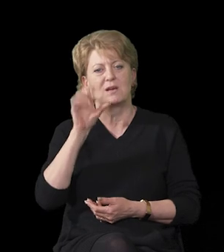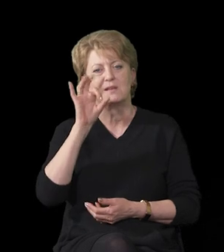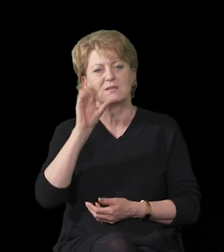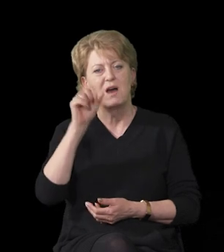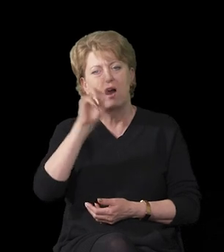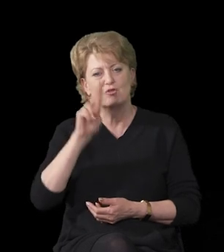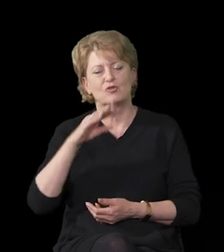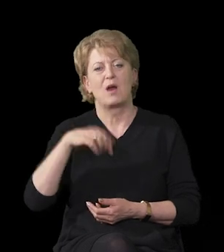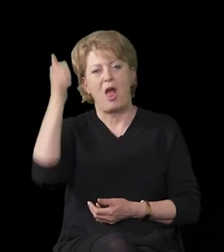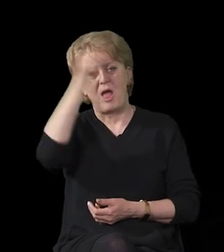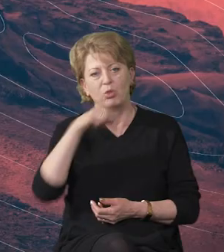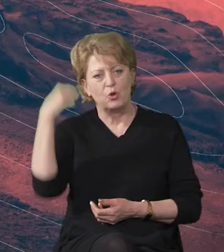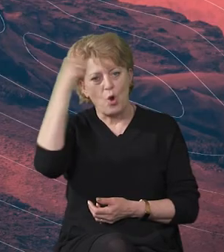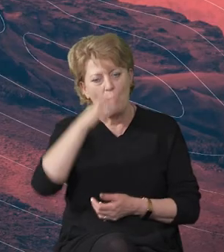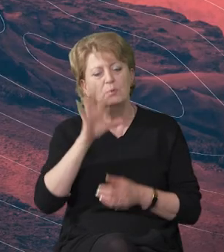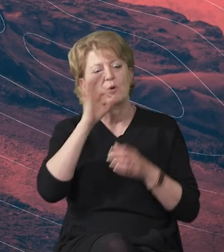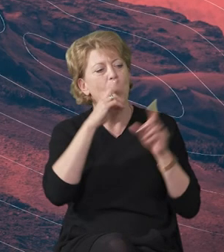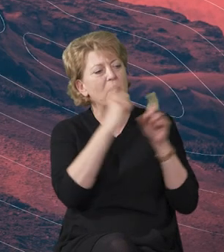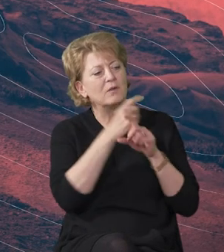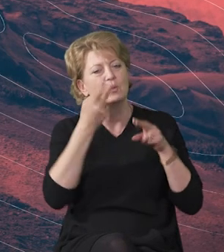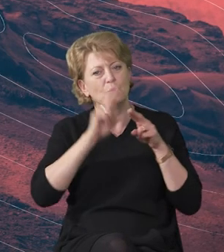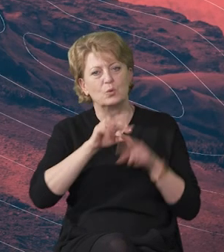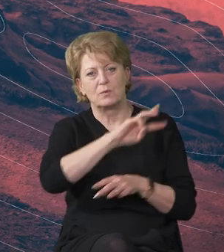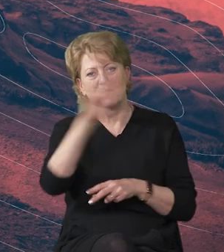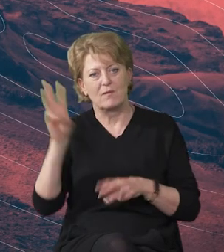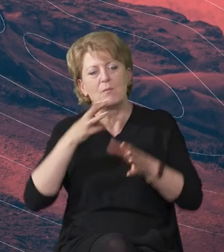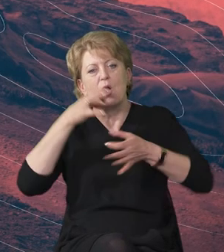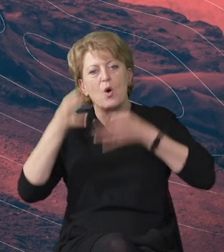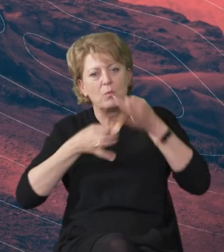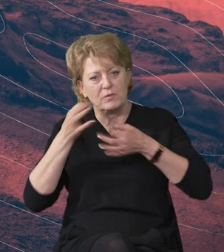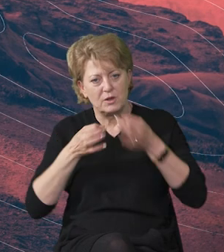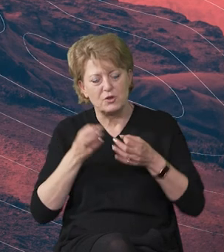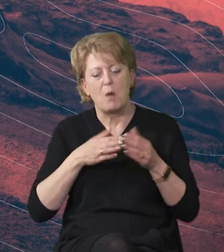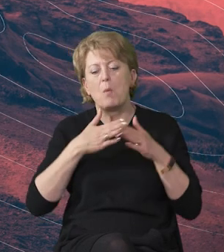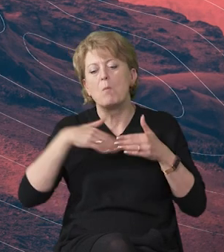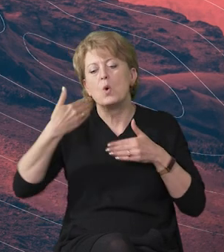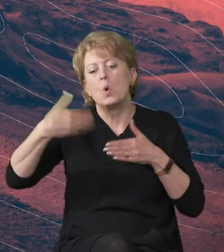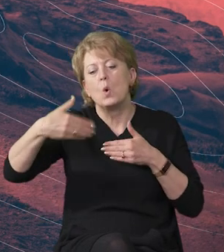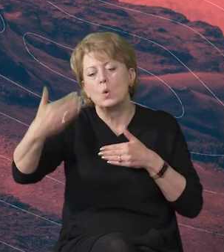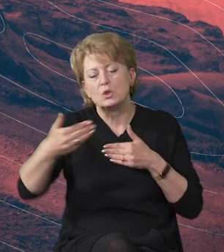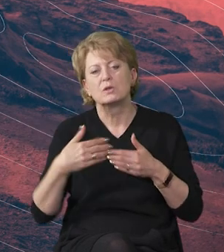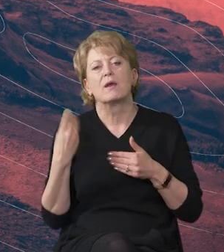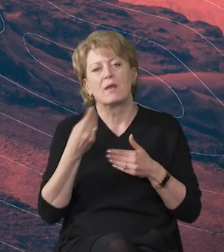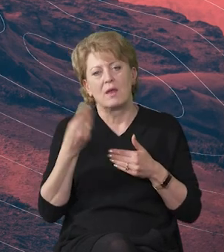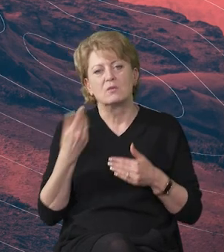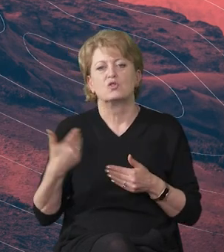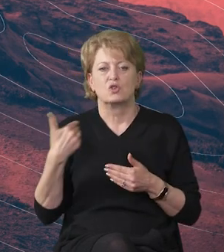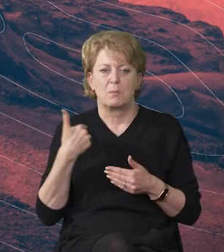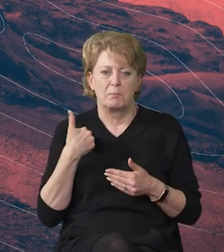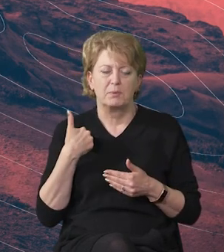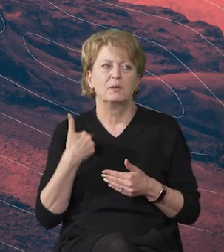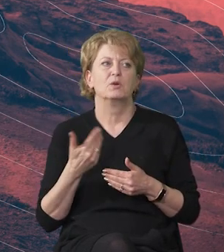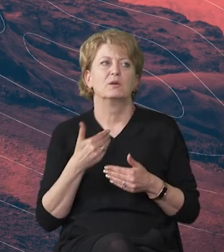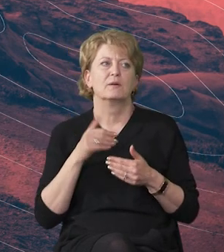Państwu opowiedziałem. I dodam tylko, że nie był to jedyny cesarz, bo jeszcze był w nim w moim